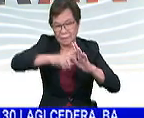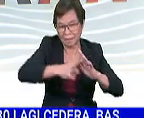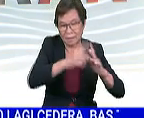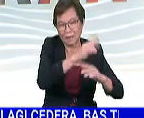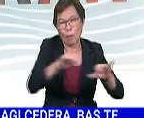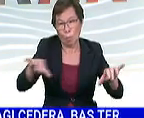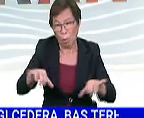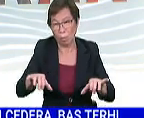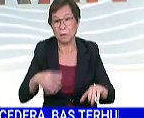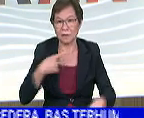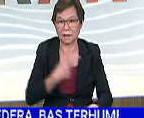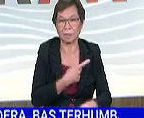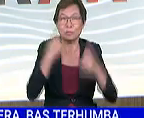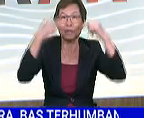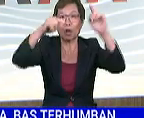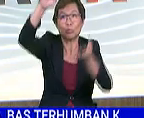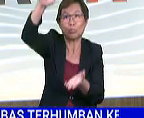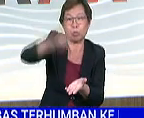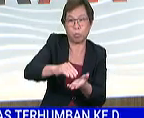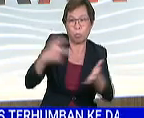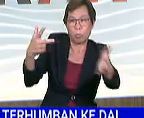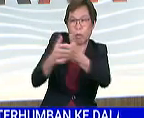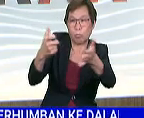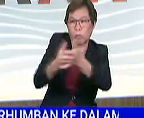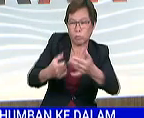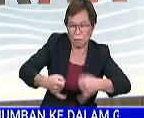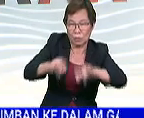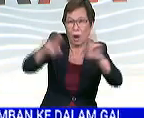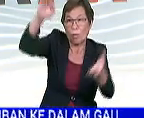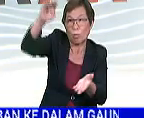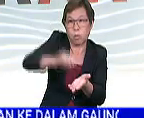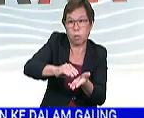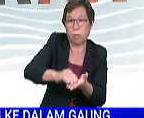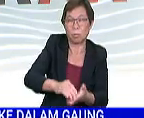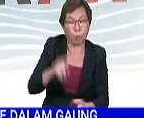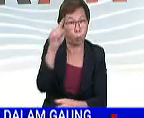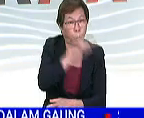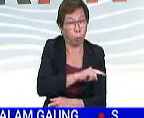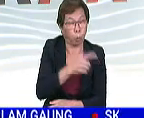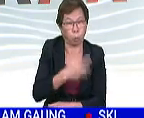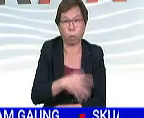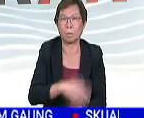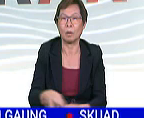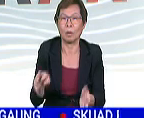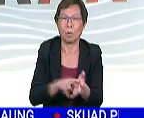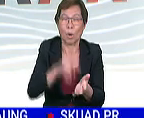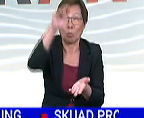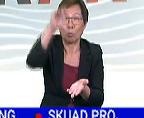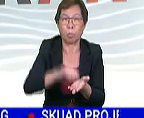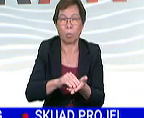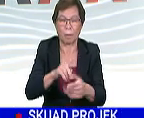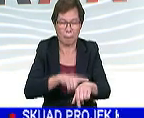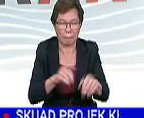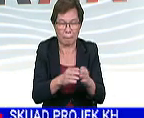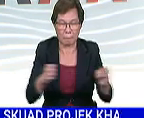dilaksanakan so kita berjaya menurunkan kadar kemangan Jan rayaal yang ketara dan dicatatkan sepanjang tempoh